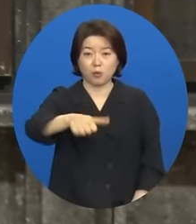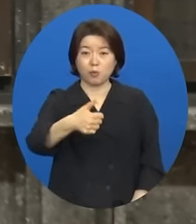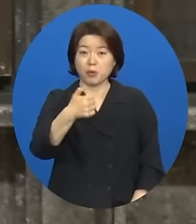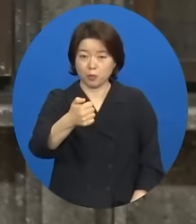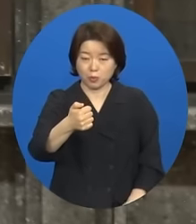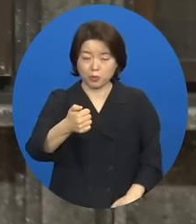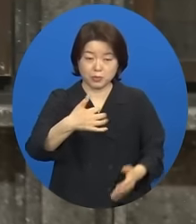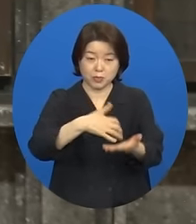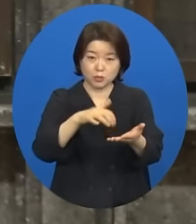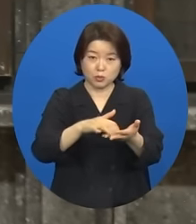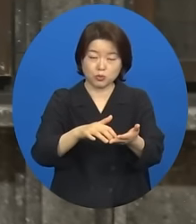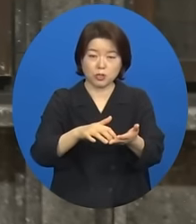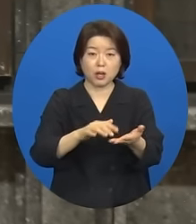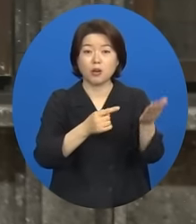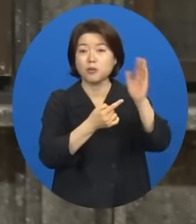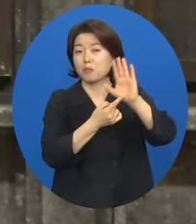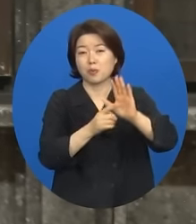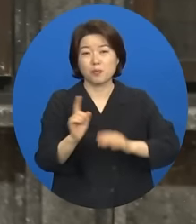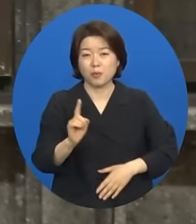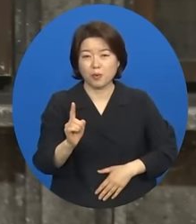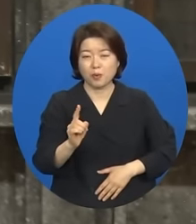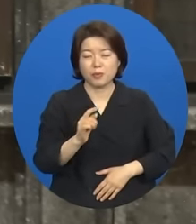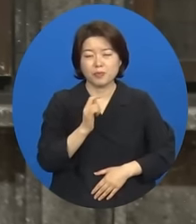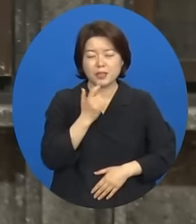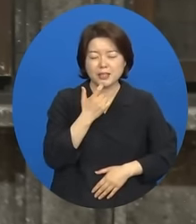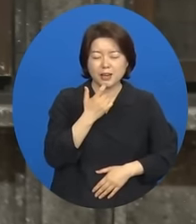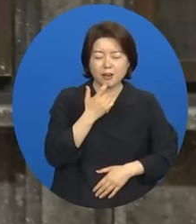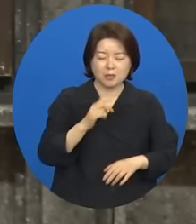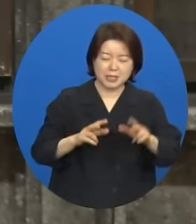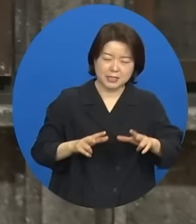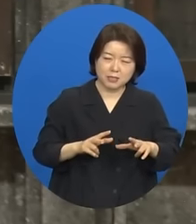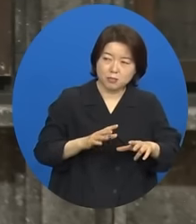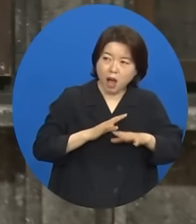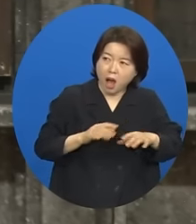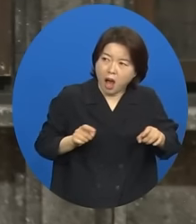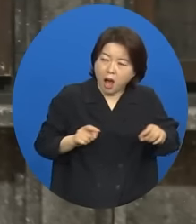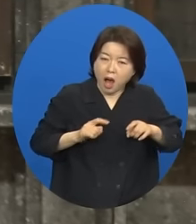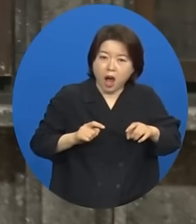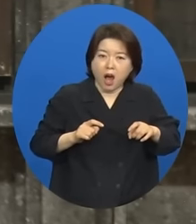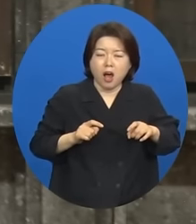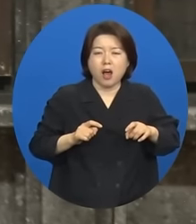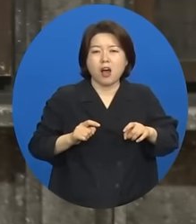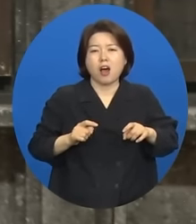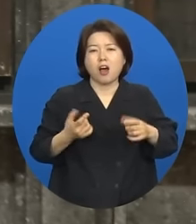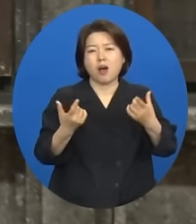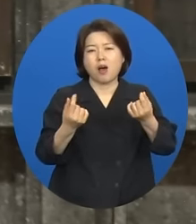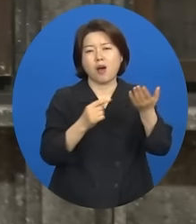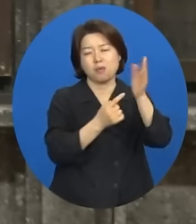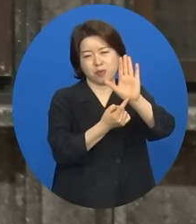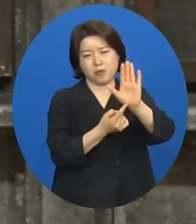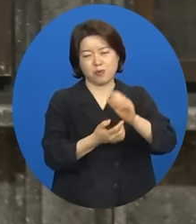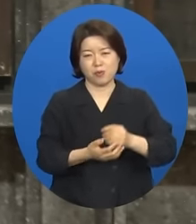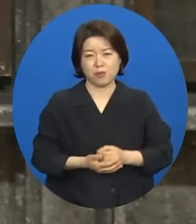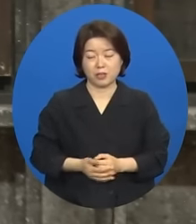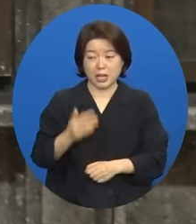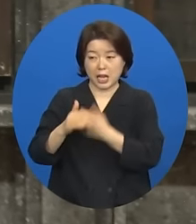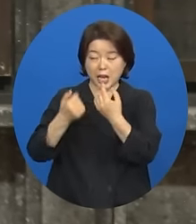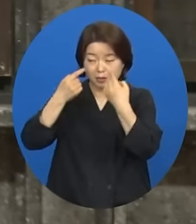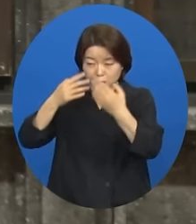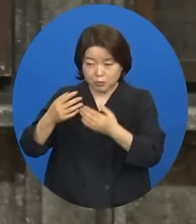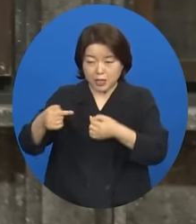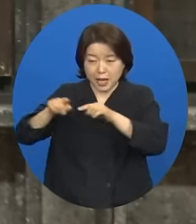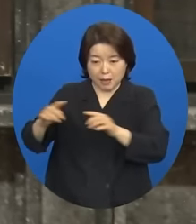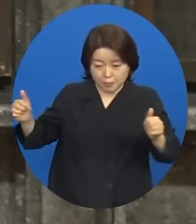550마리라는 숫자가 뭘 보여주고 있냐면 지금 야곱이 얼마나 두려워하고 있는지를 보여주고 있어요. 하나님이 분명 함께 하신다고